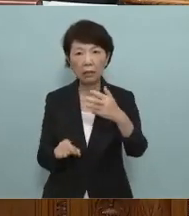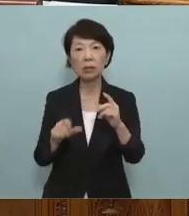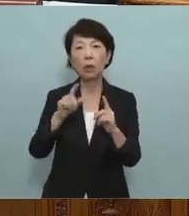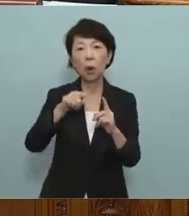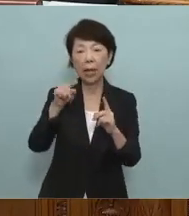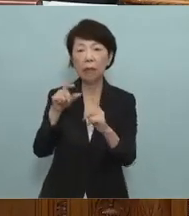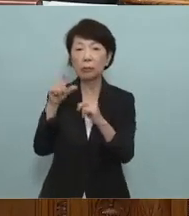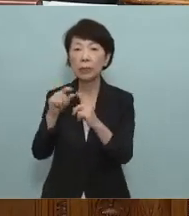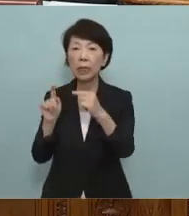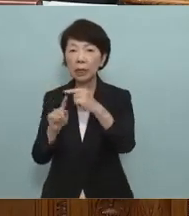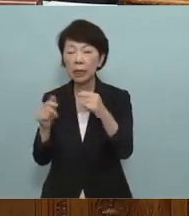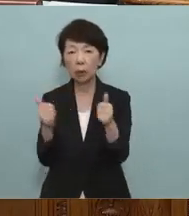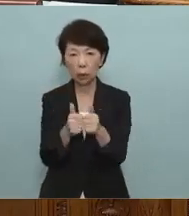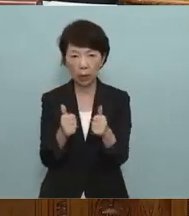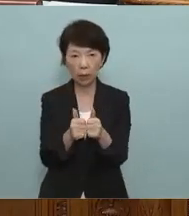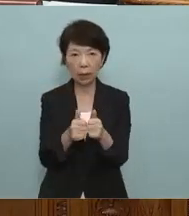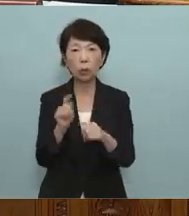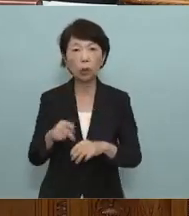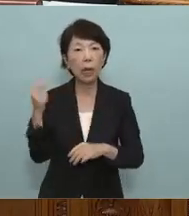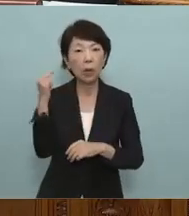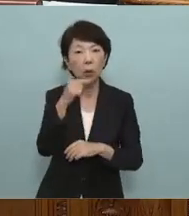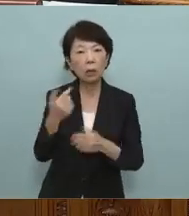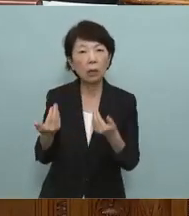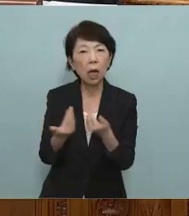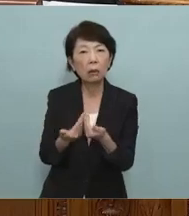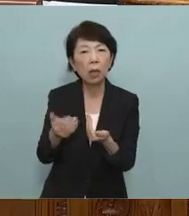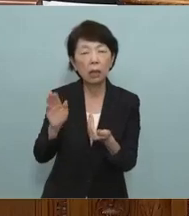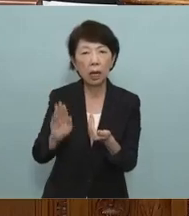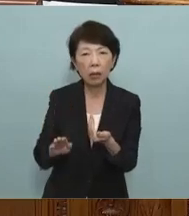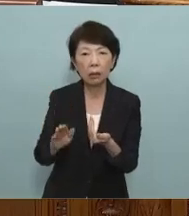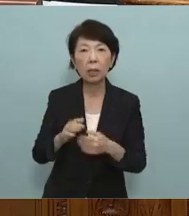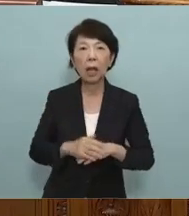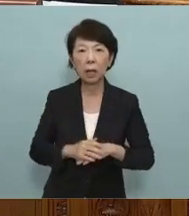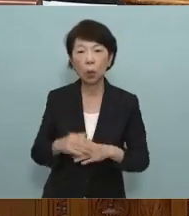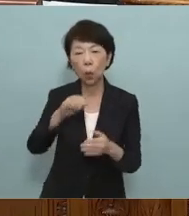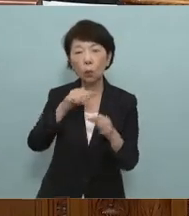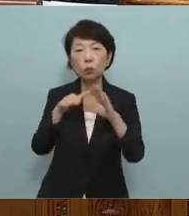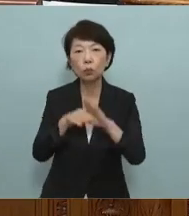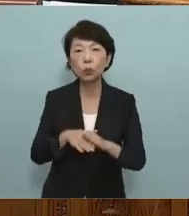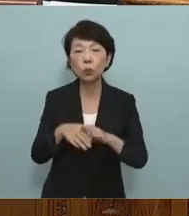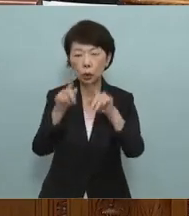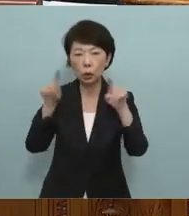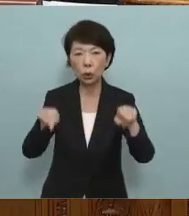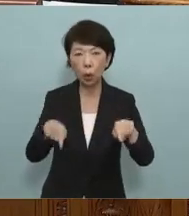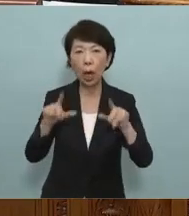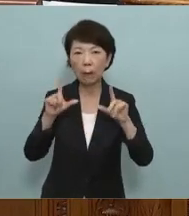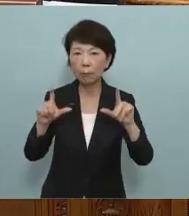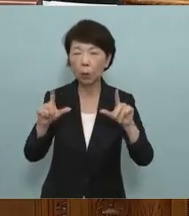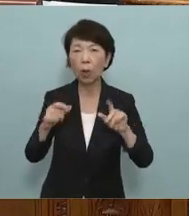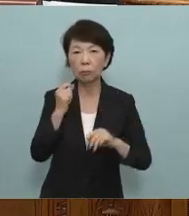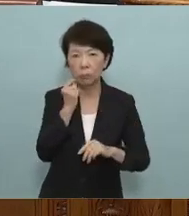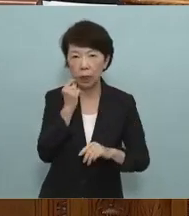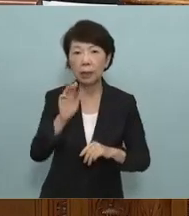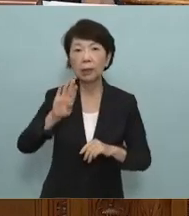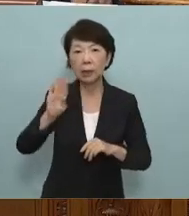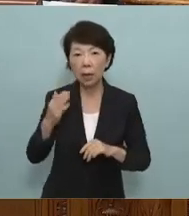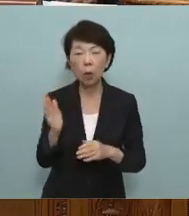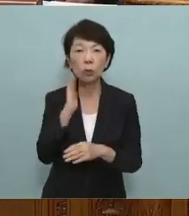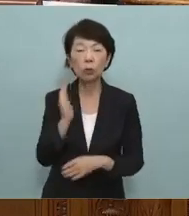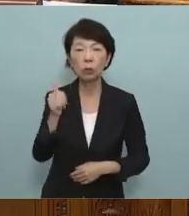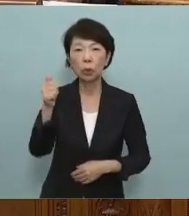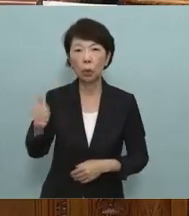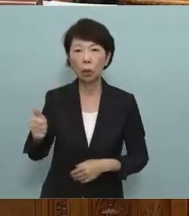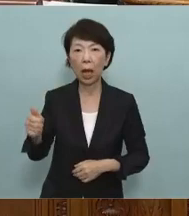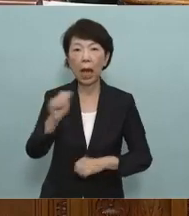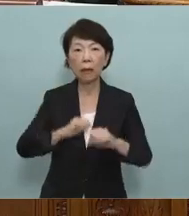NPT 運用検討会議では、ロシアの反対により成果文書は不採択に終わりました。しかし総理がア